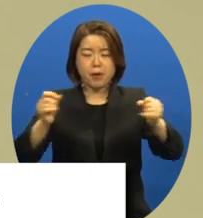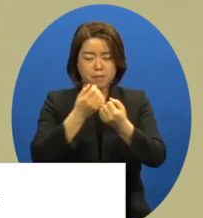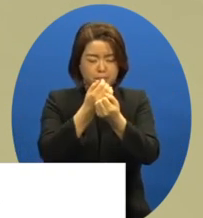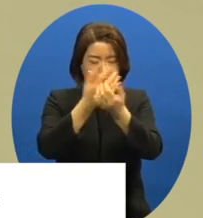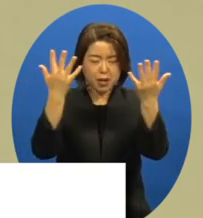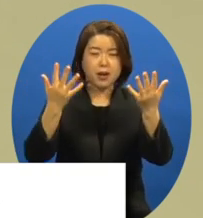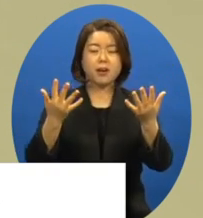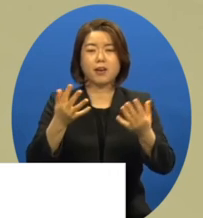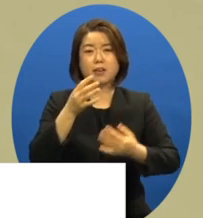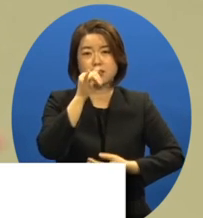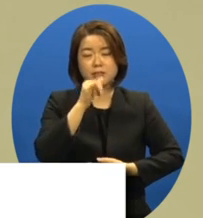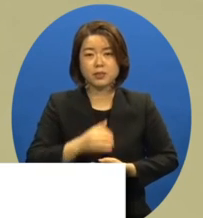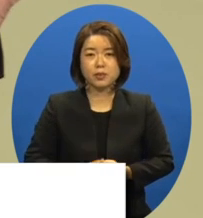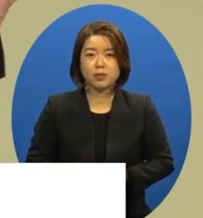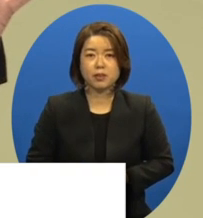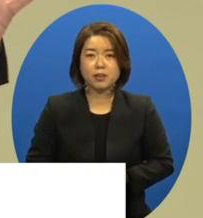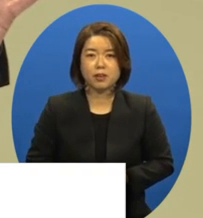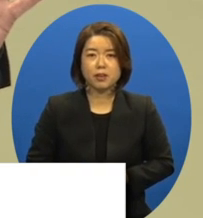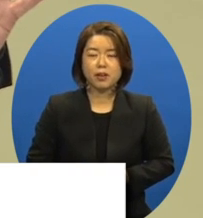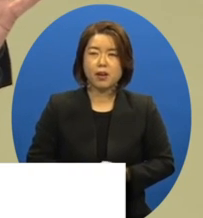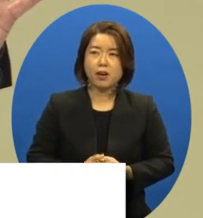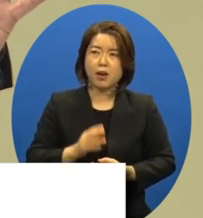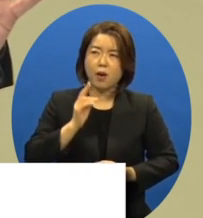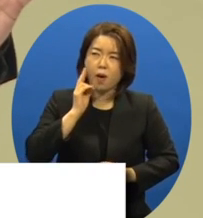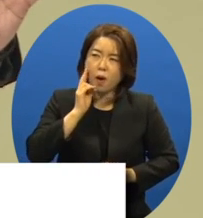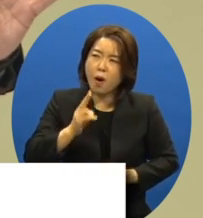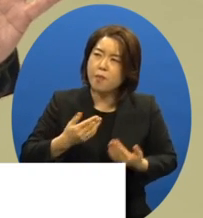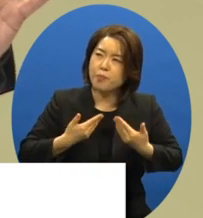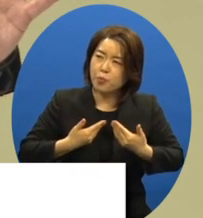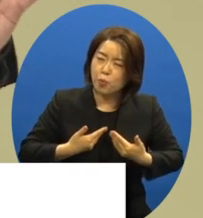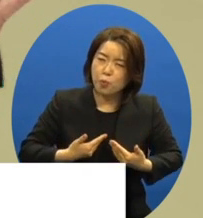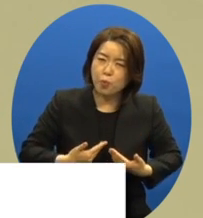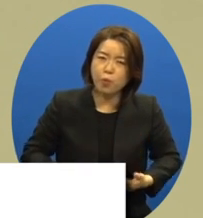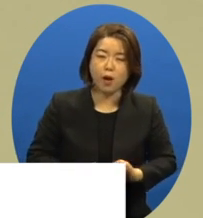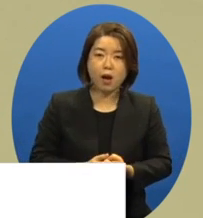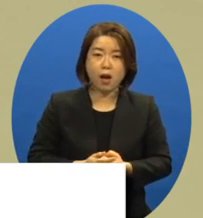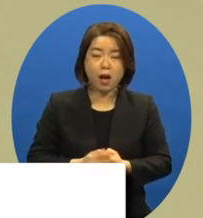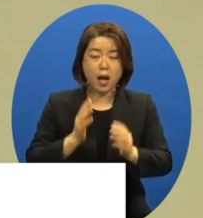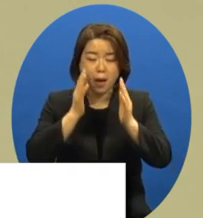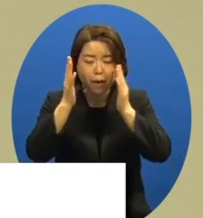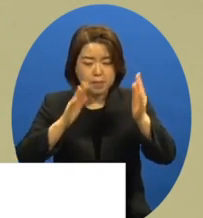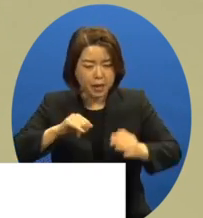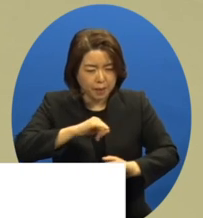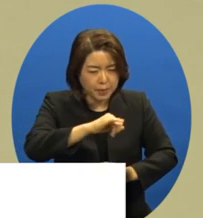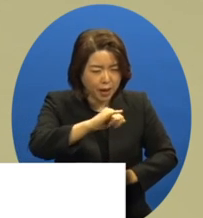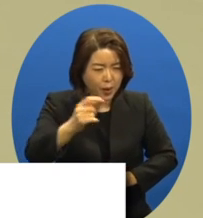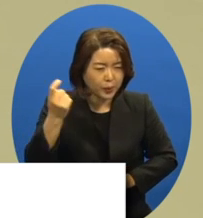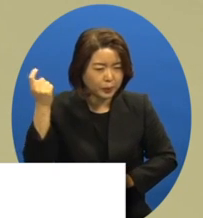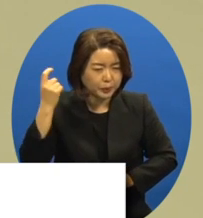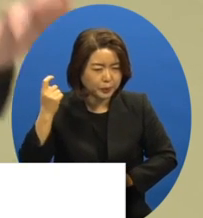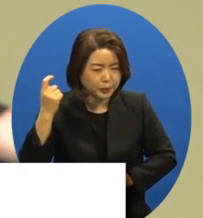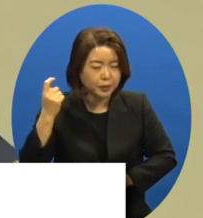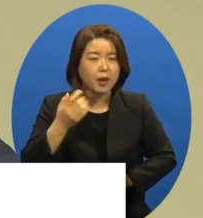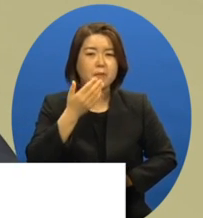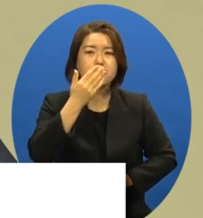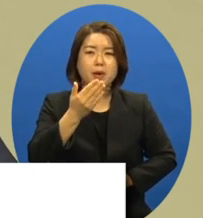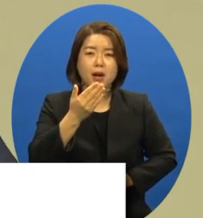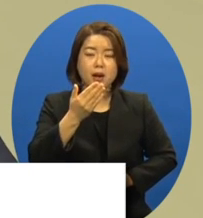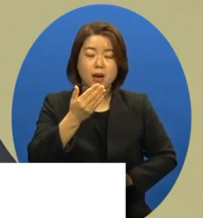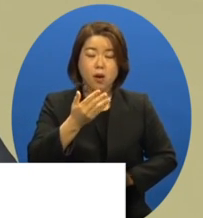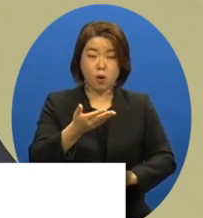날씨였습니다. 얼마나 조용한지 그저 풀벌레 소리도 다 들리는 정말 완전히